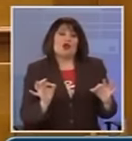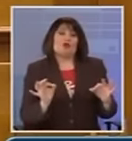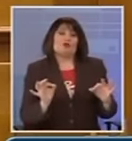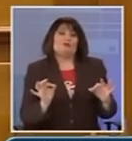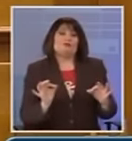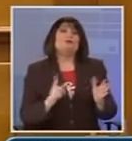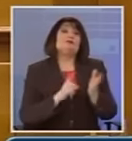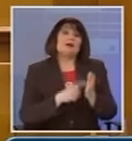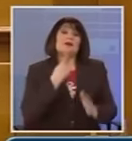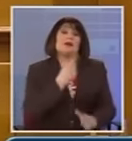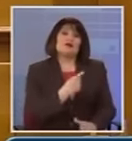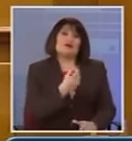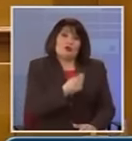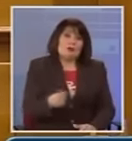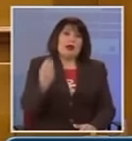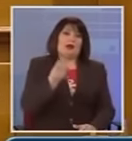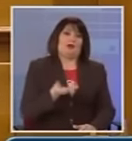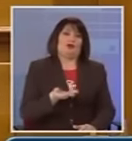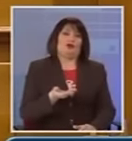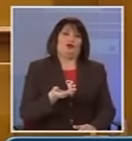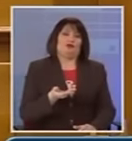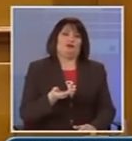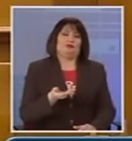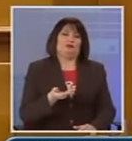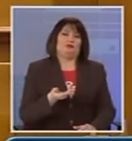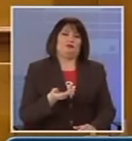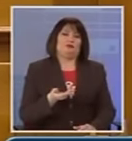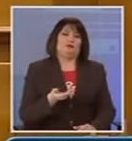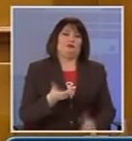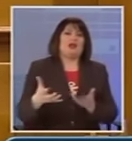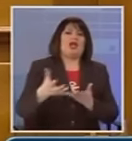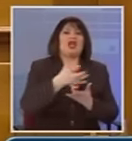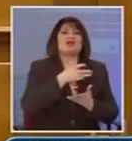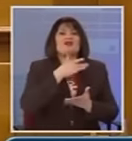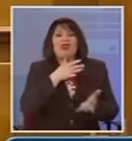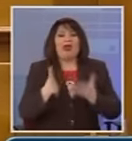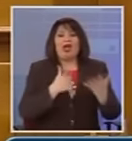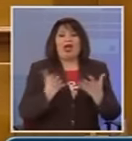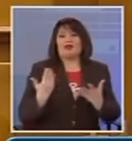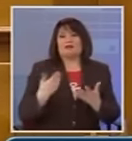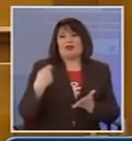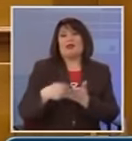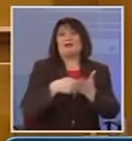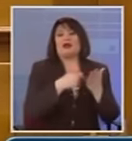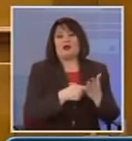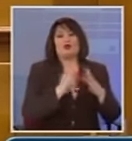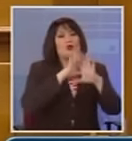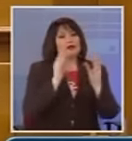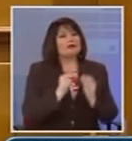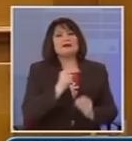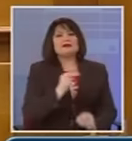που οφείλω να σας πω έχει μεγαλώσει από το ξεχαρβάλωμα στα έσοδα που προκάλεσαν τελευταίες εκλογές. Όλα αυτά